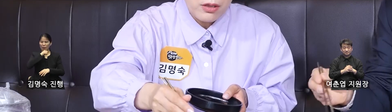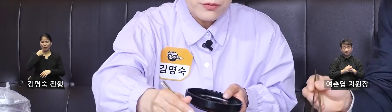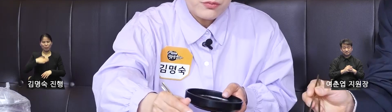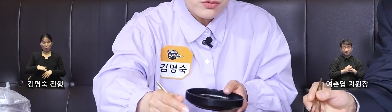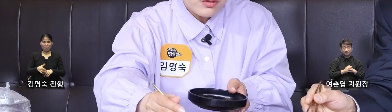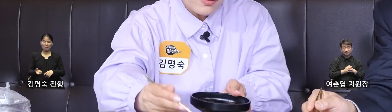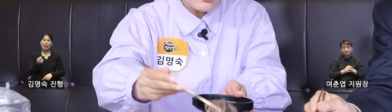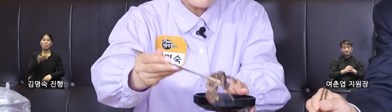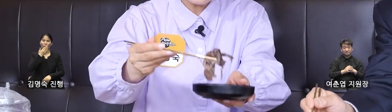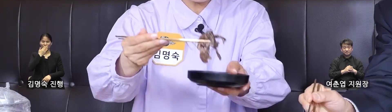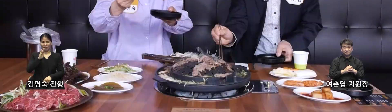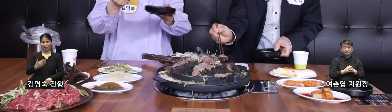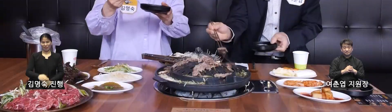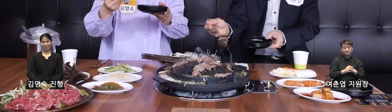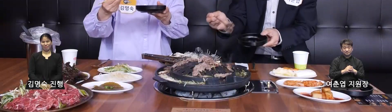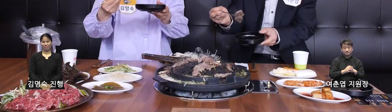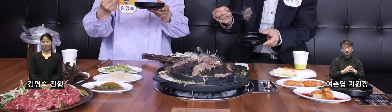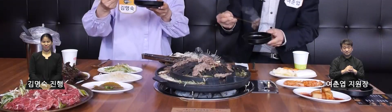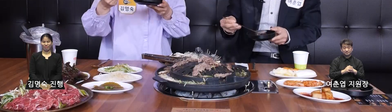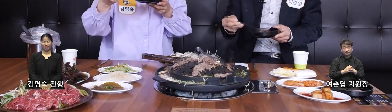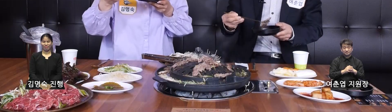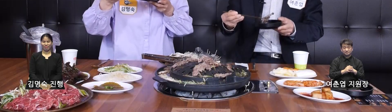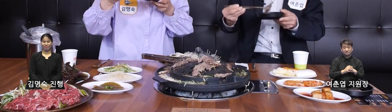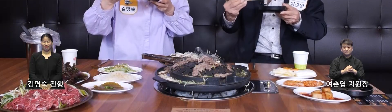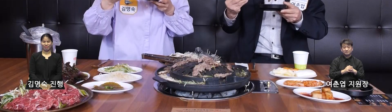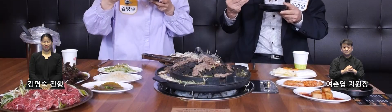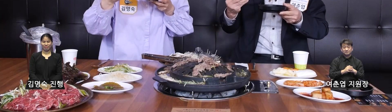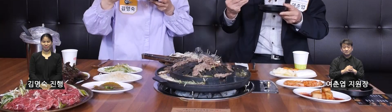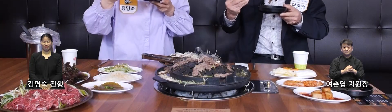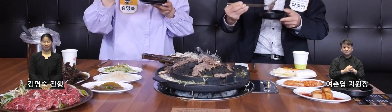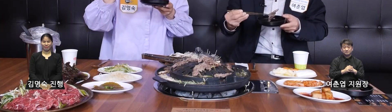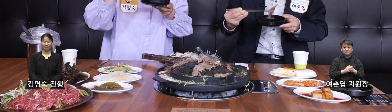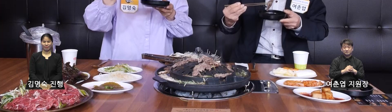먹어야 됩니다. 예, 얼른 드시죠. 예.